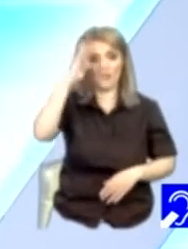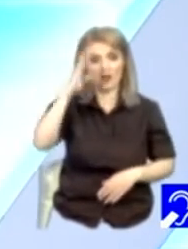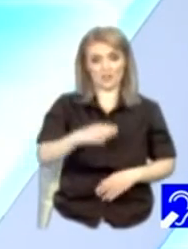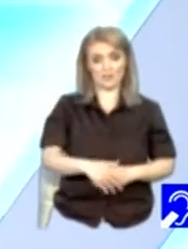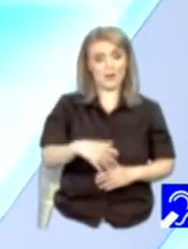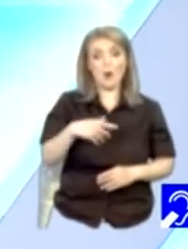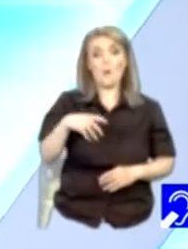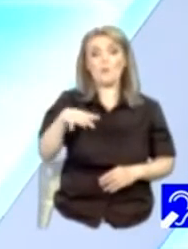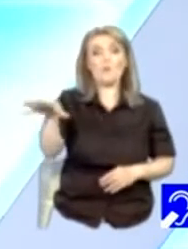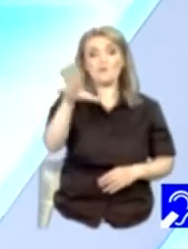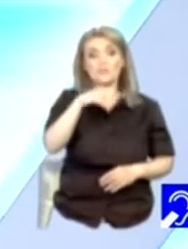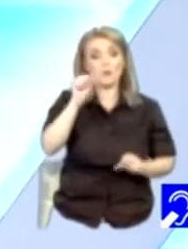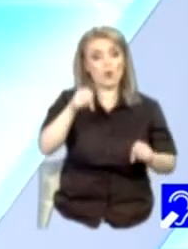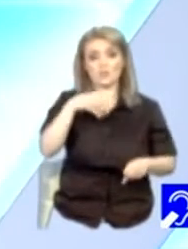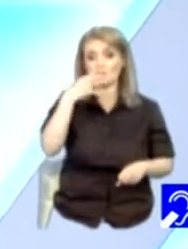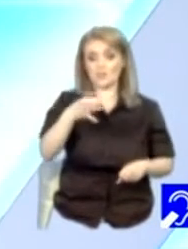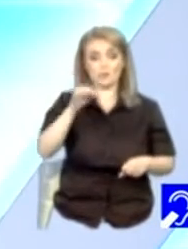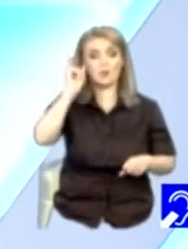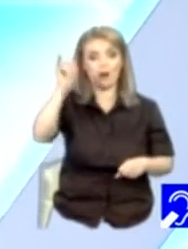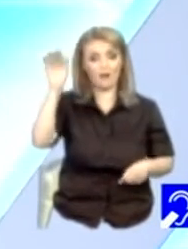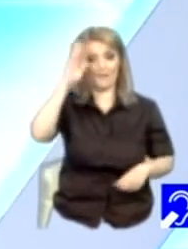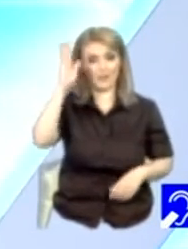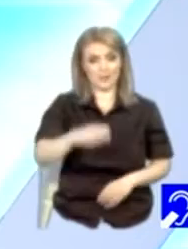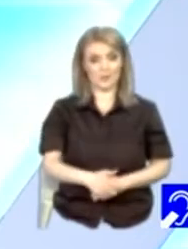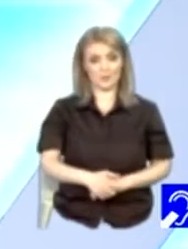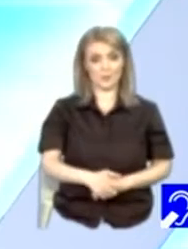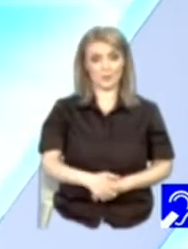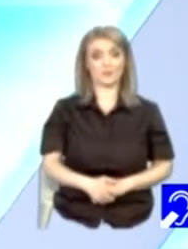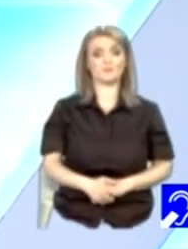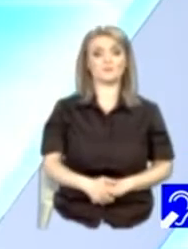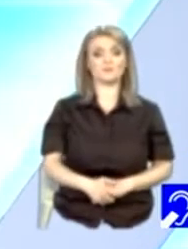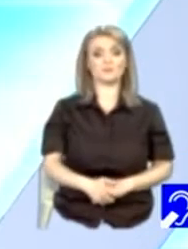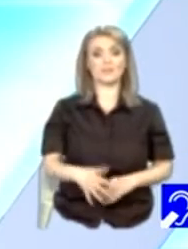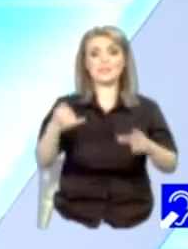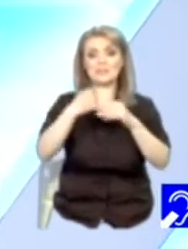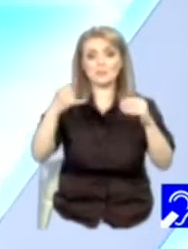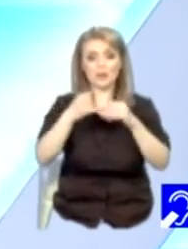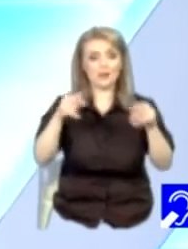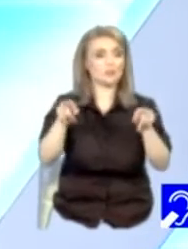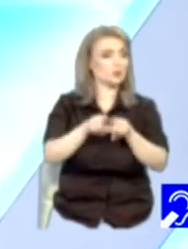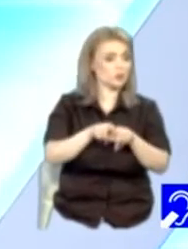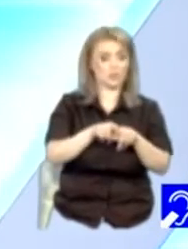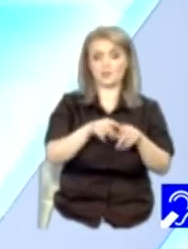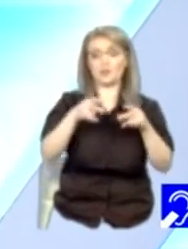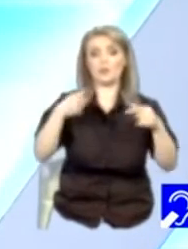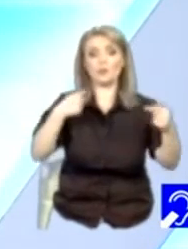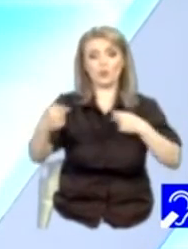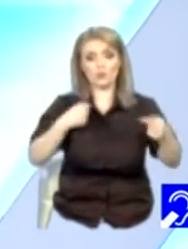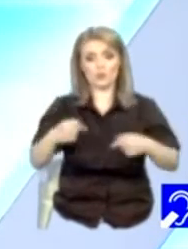doar 1% din deșeuri este reciclat la moment. Deci asta este grozav. Și avem